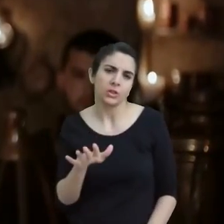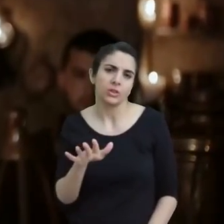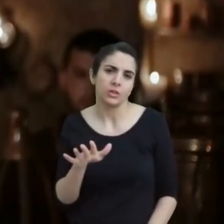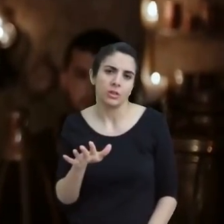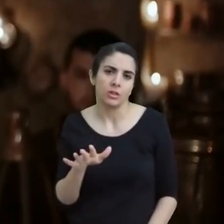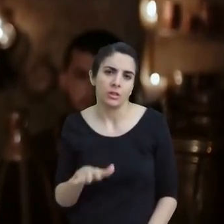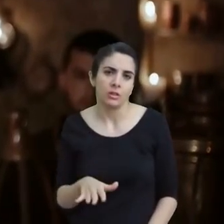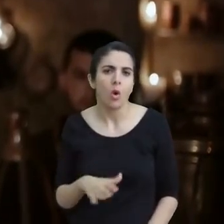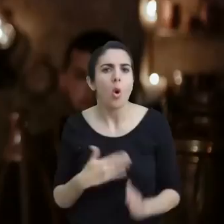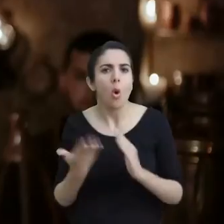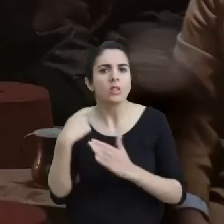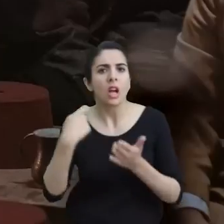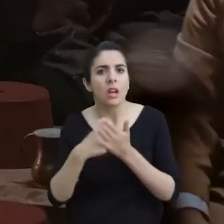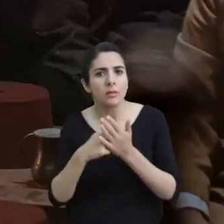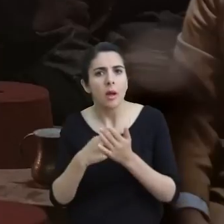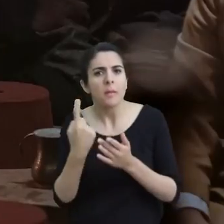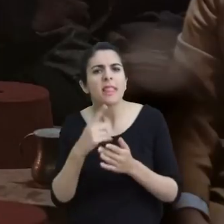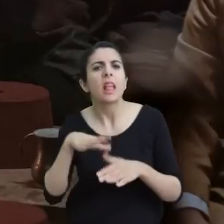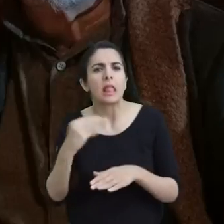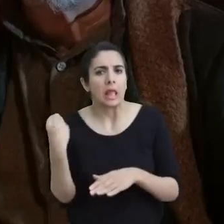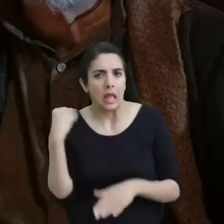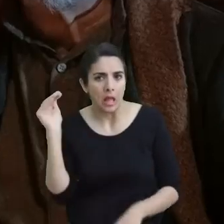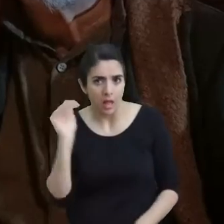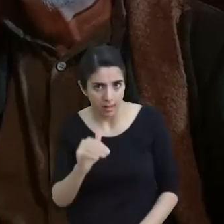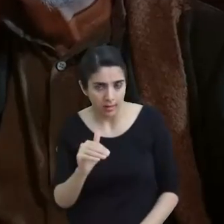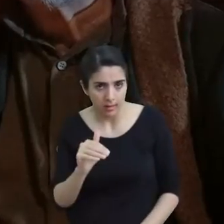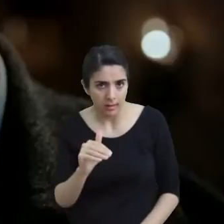başka. Daha önce alışveriş yaptığınız biri değil.